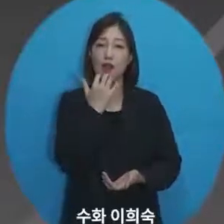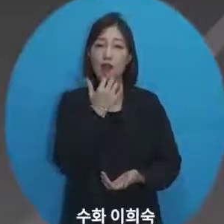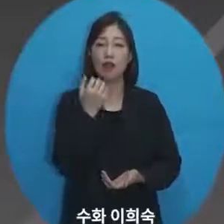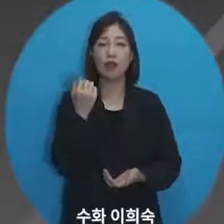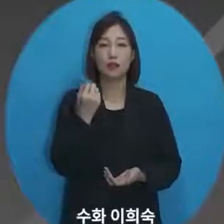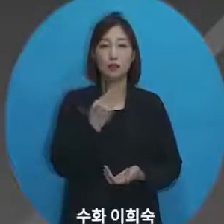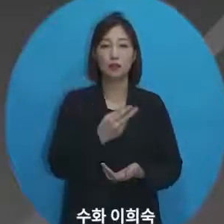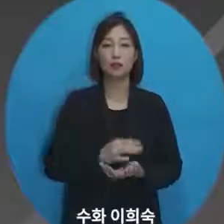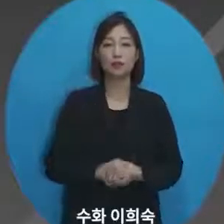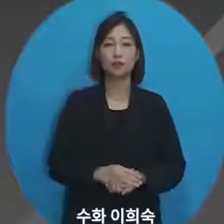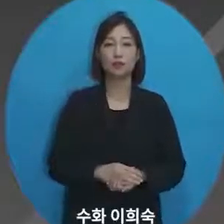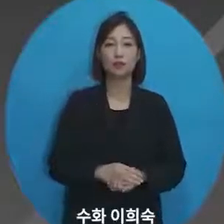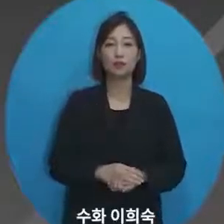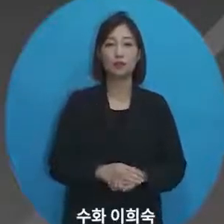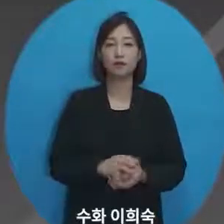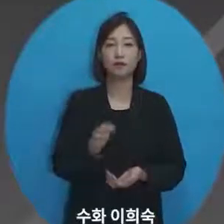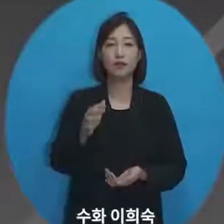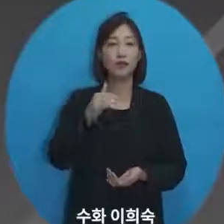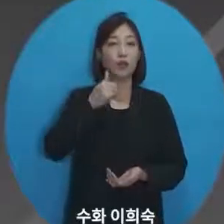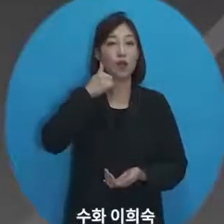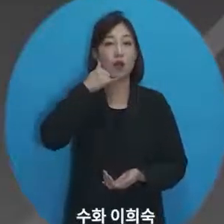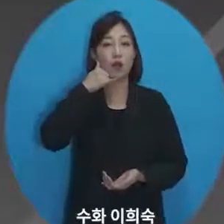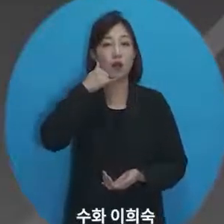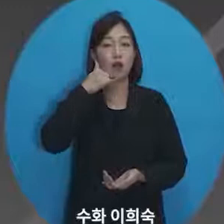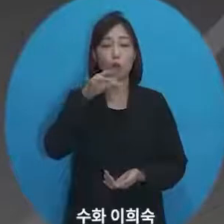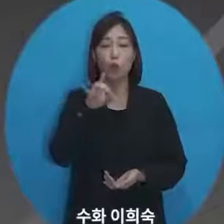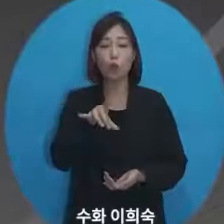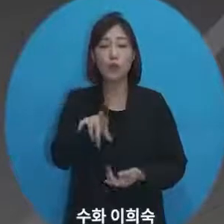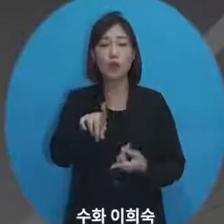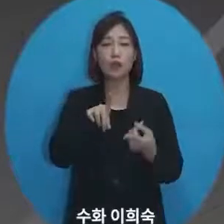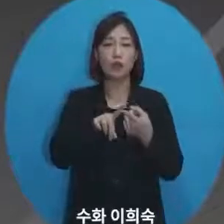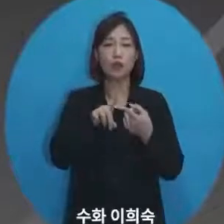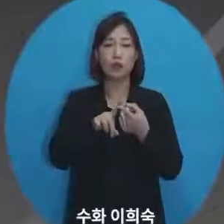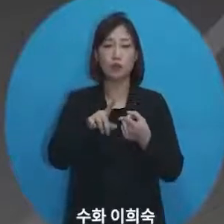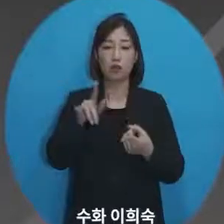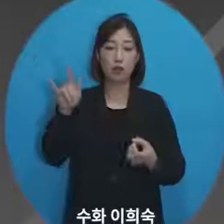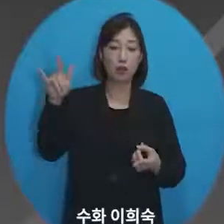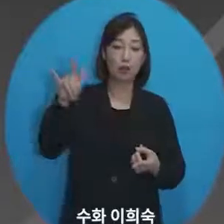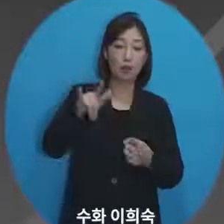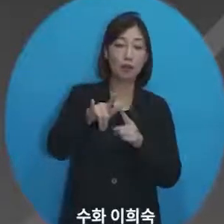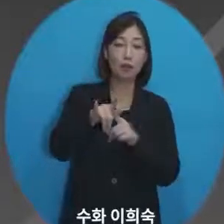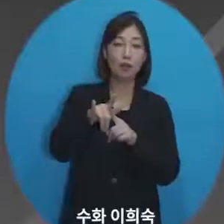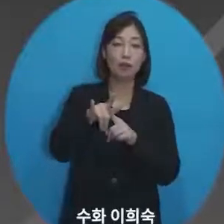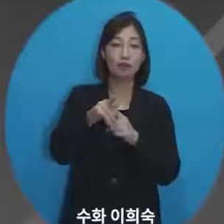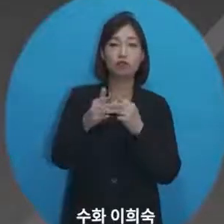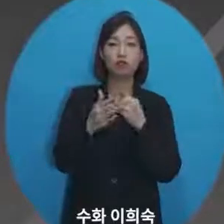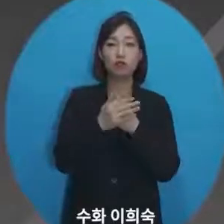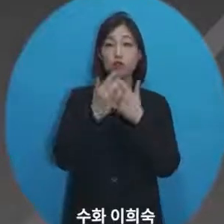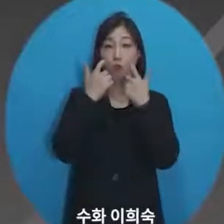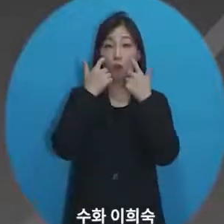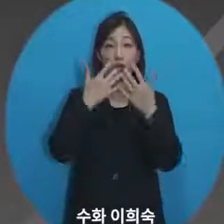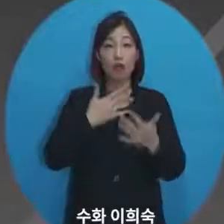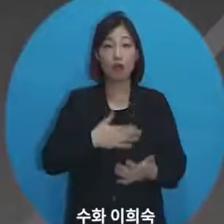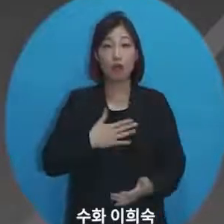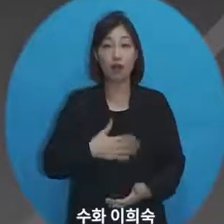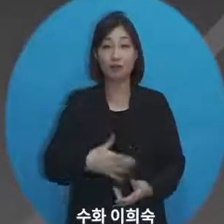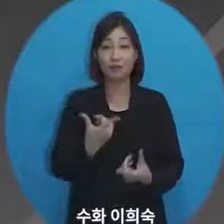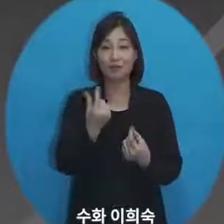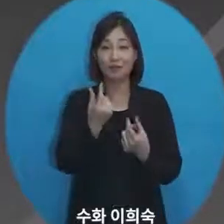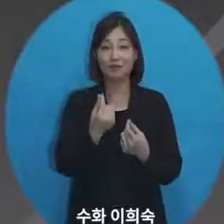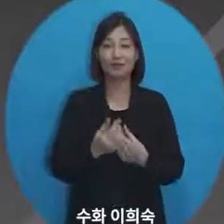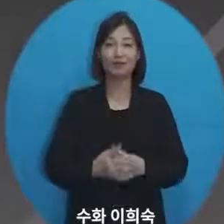조명을 활용해서 지금 같은 경우에는 공중전화의 위치를 명확히 해주는